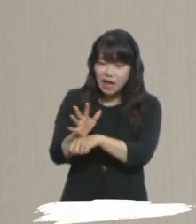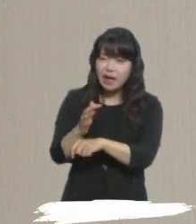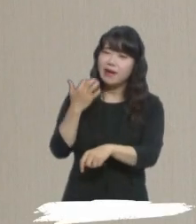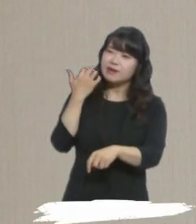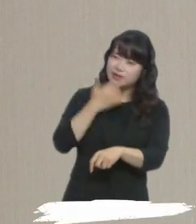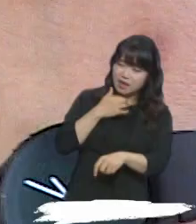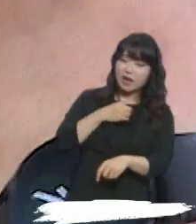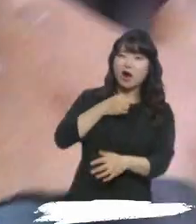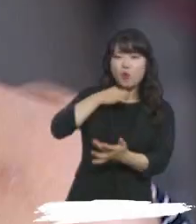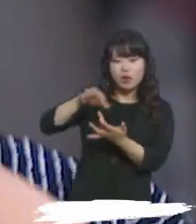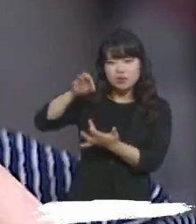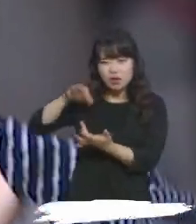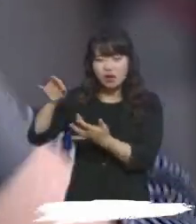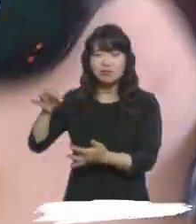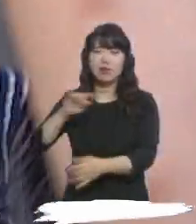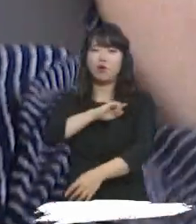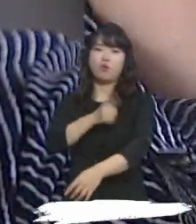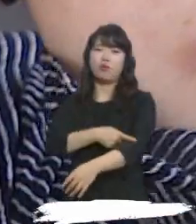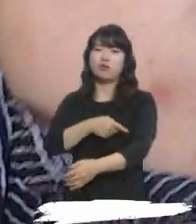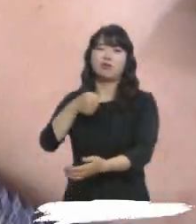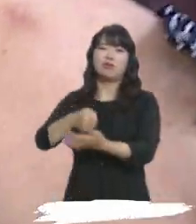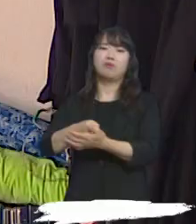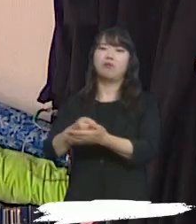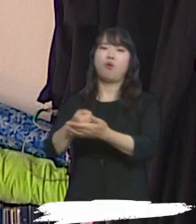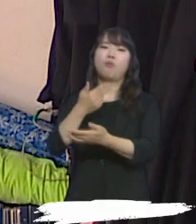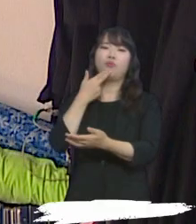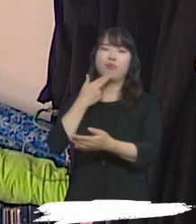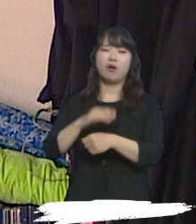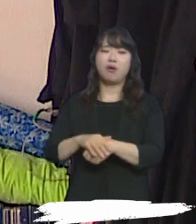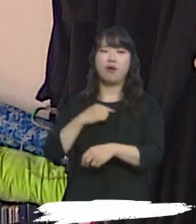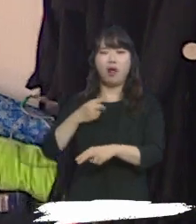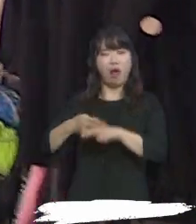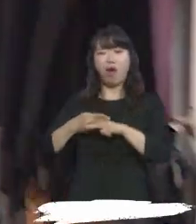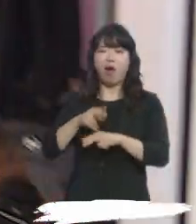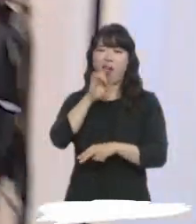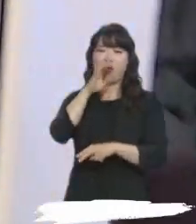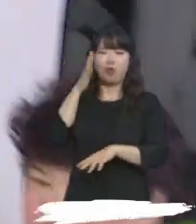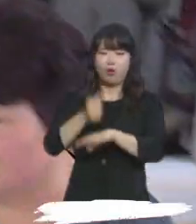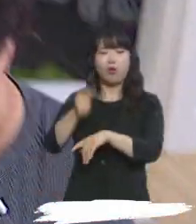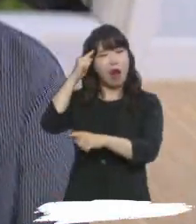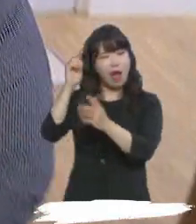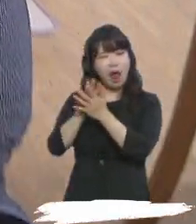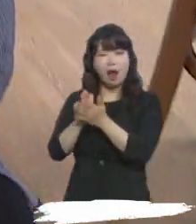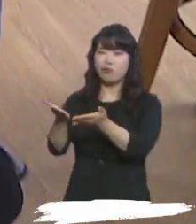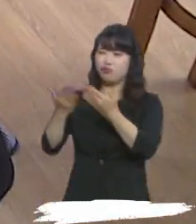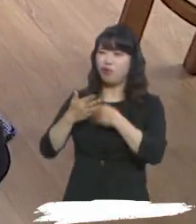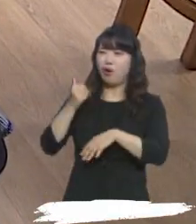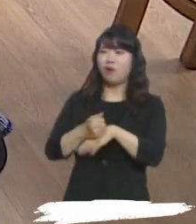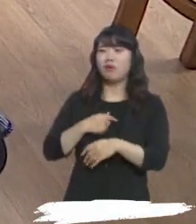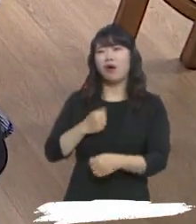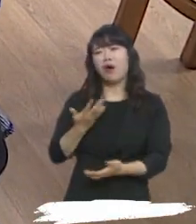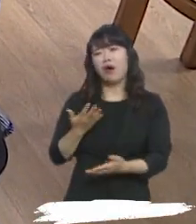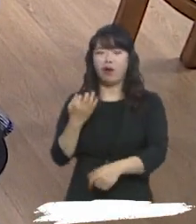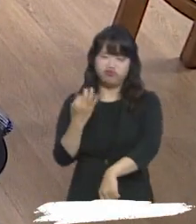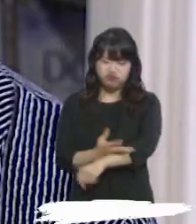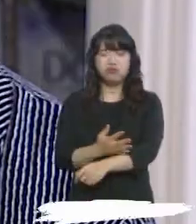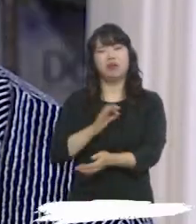등 제품 선택에 대한 결정권이 없어 에어컨이 마음에 안 들어도 그냥 사용할 수밖에